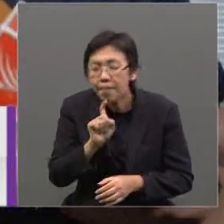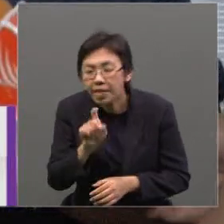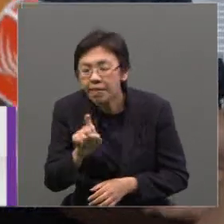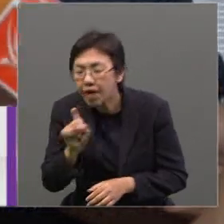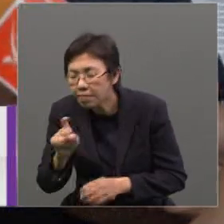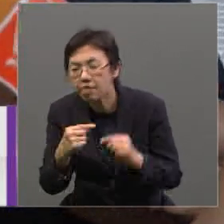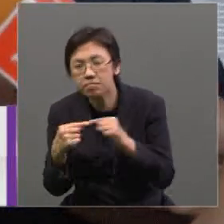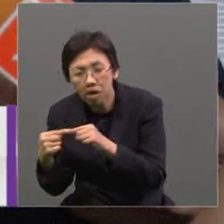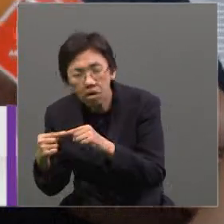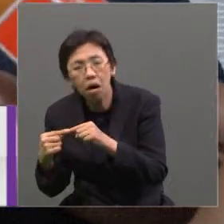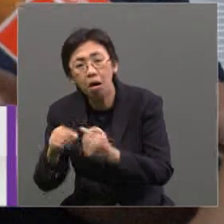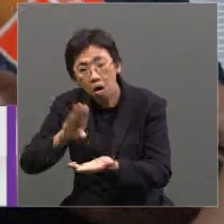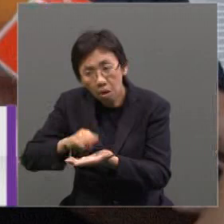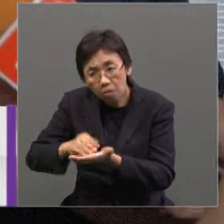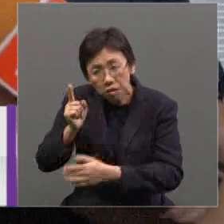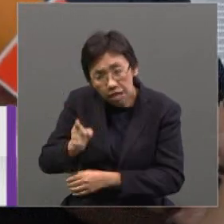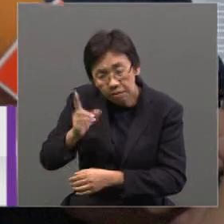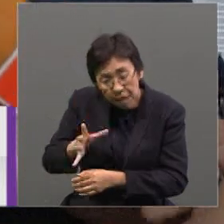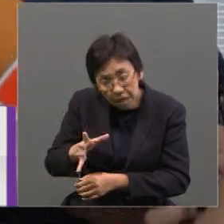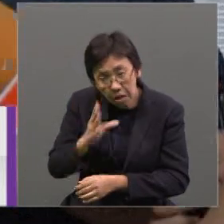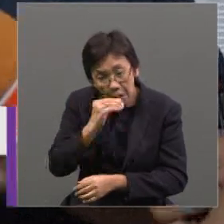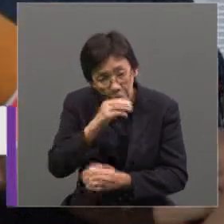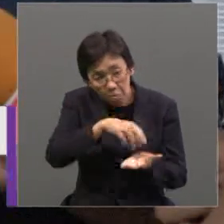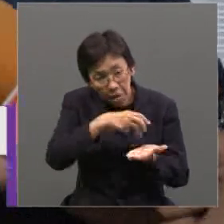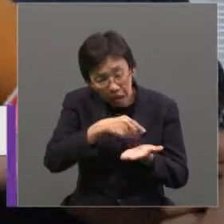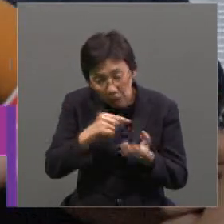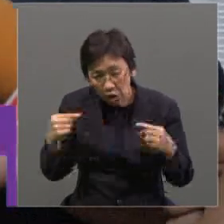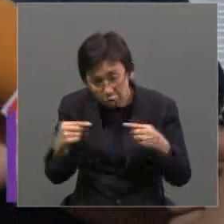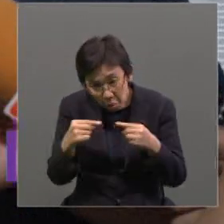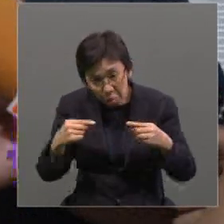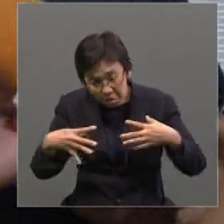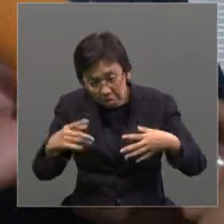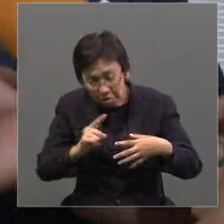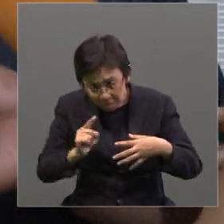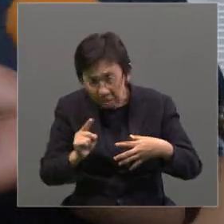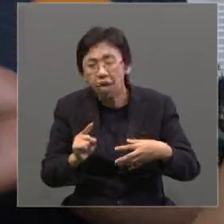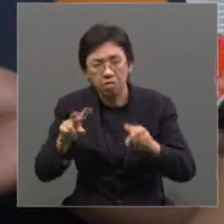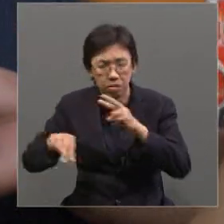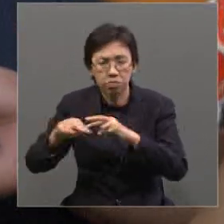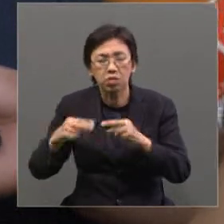ติมนะครับว่าเป็นอย่างที่คุณฟิล์มได้ให้การกับเราไหมนะครับแล้วมีหลักฐานอื่นโยงอีกไหม